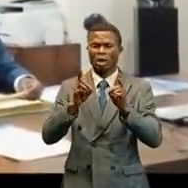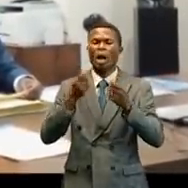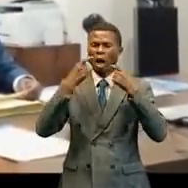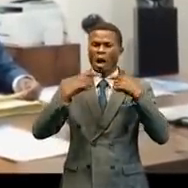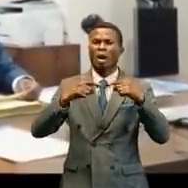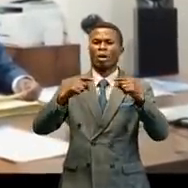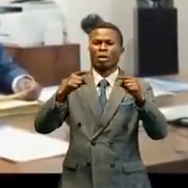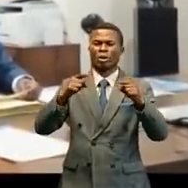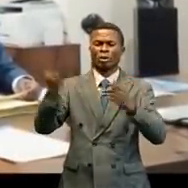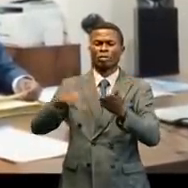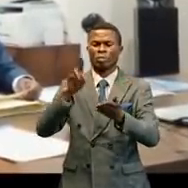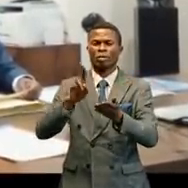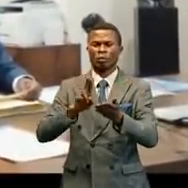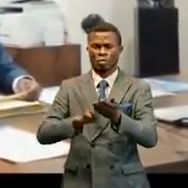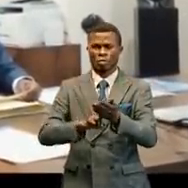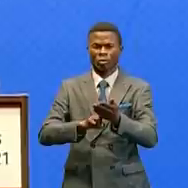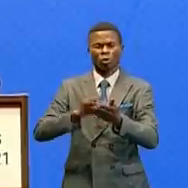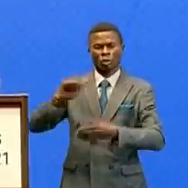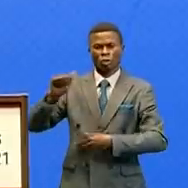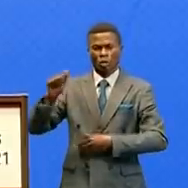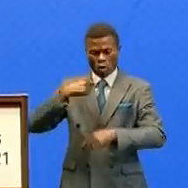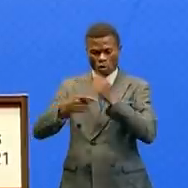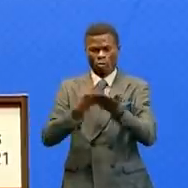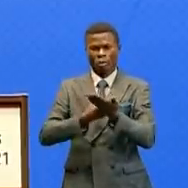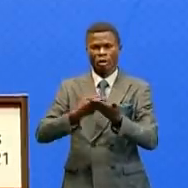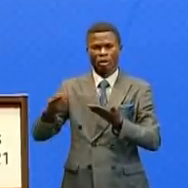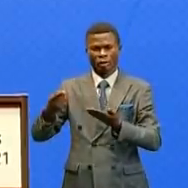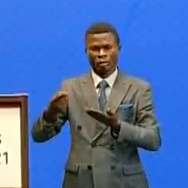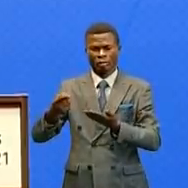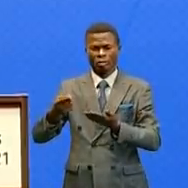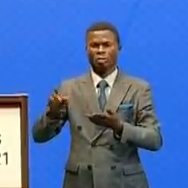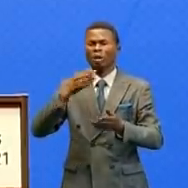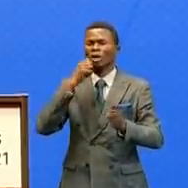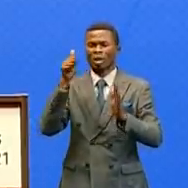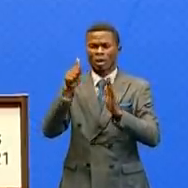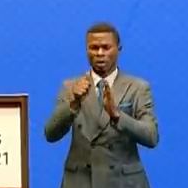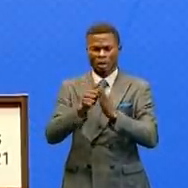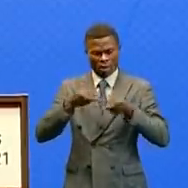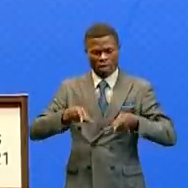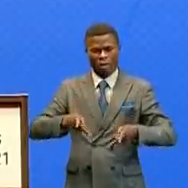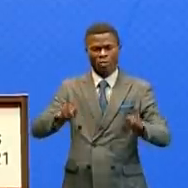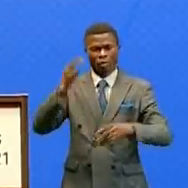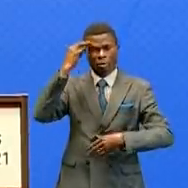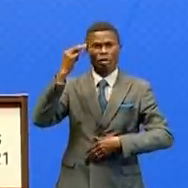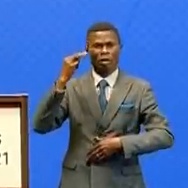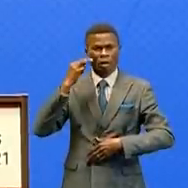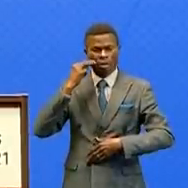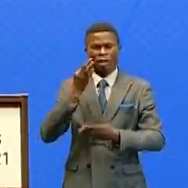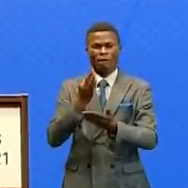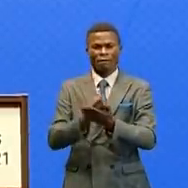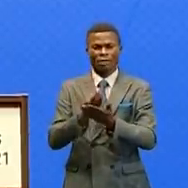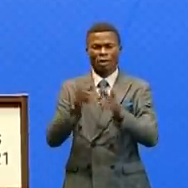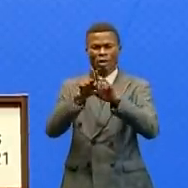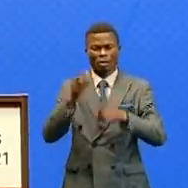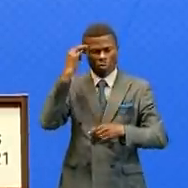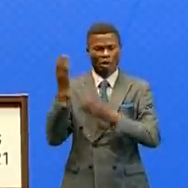annonçant la signature par lui en deux semaines du décret qui va permettre au ministre des Finances et celui